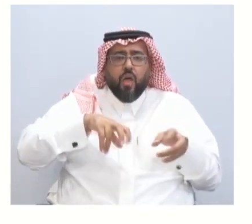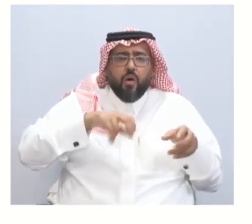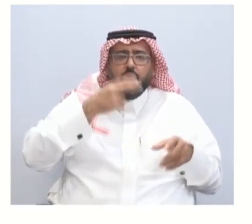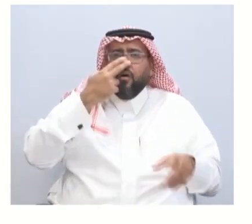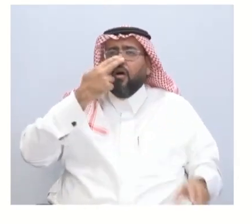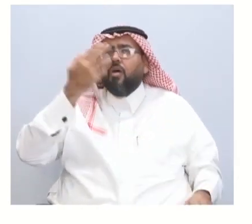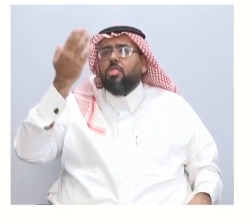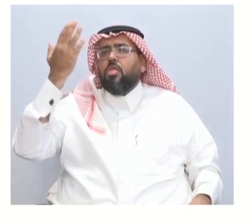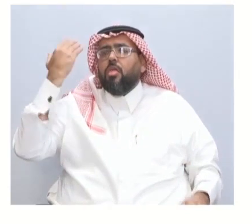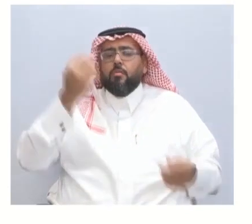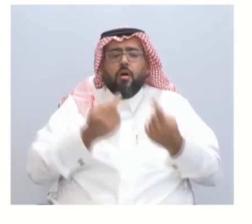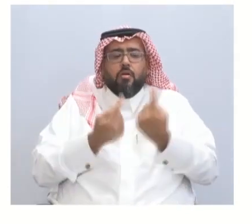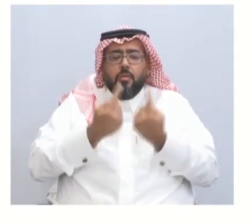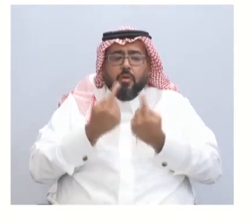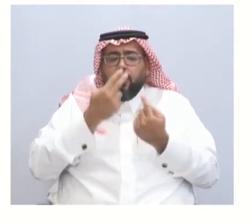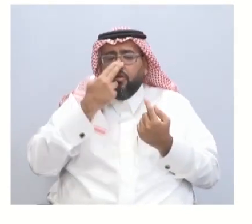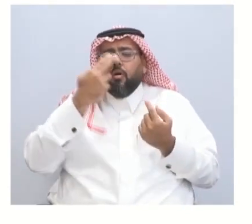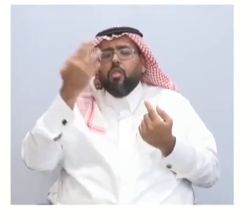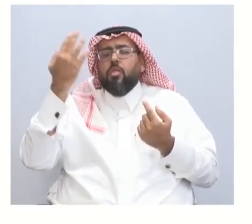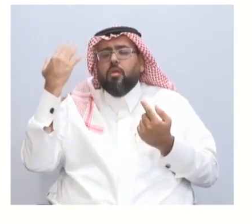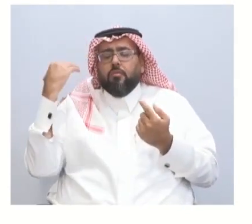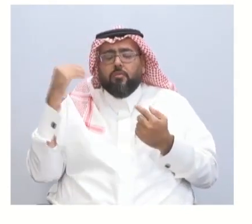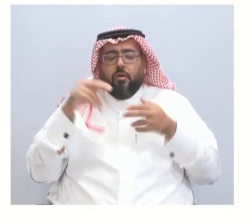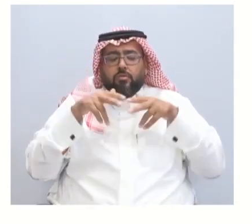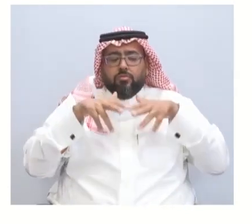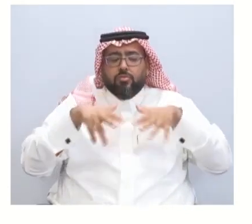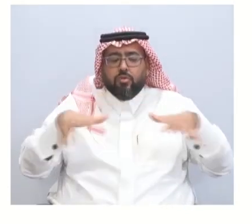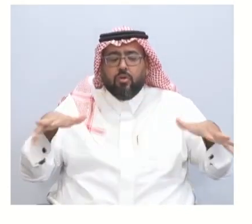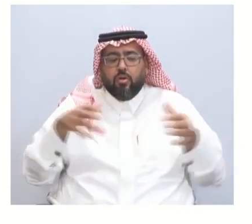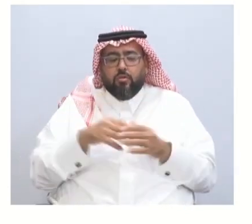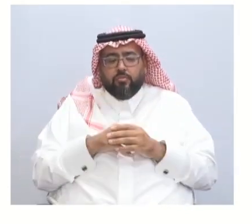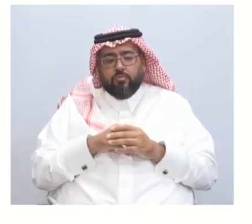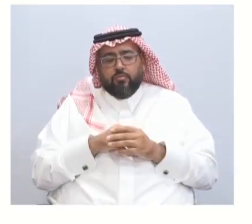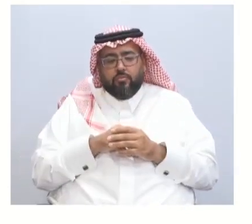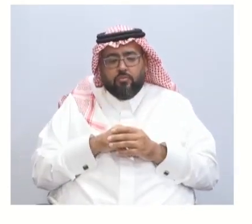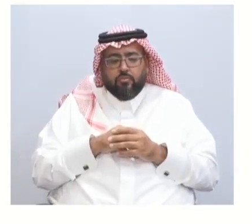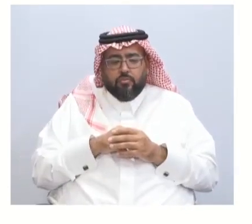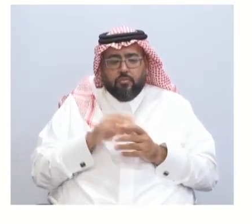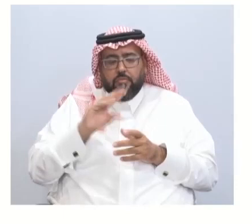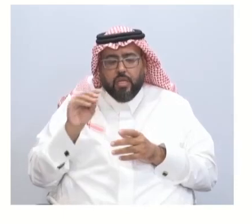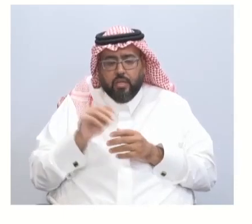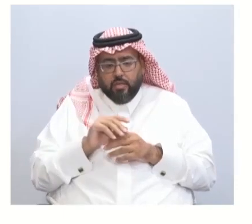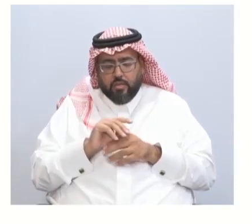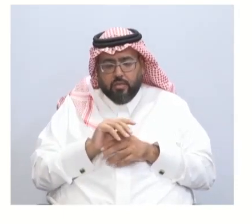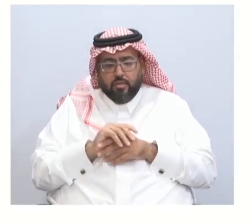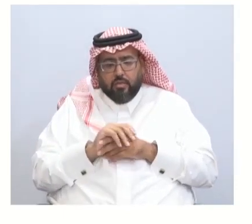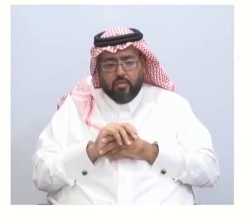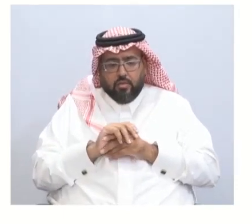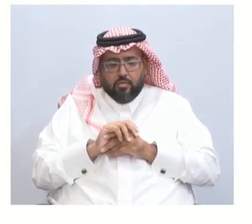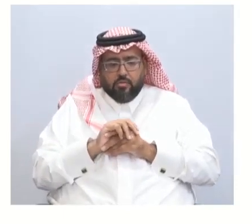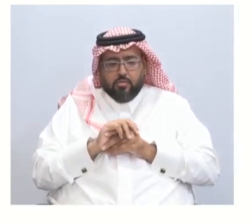التي كانت تعيش على اليابسه وتنتشر انتشارا واسعا في القارات ومثال على ذلك